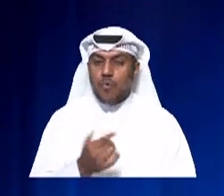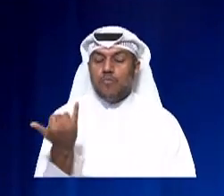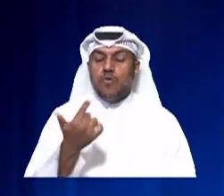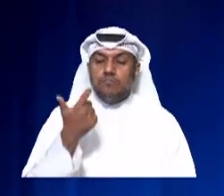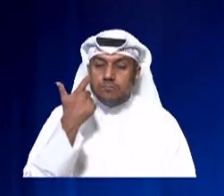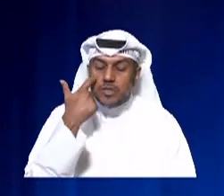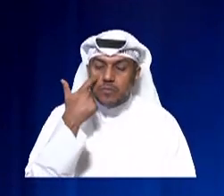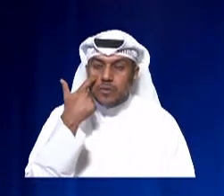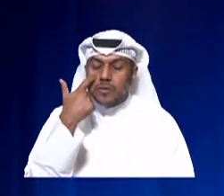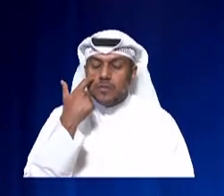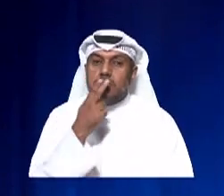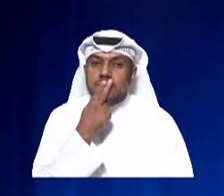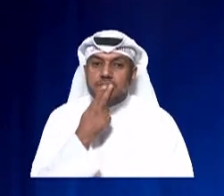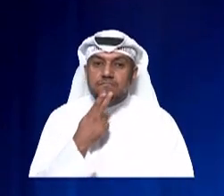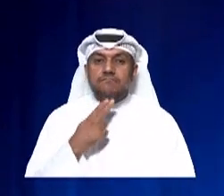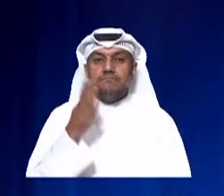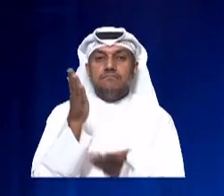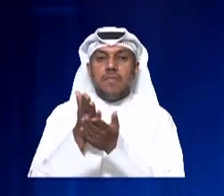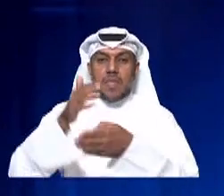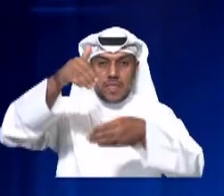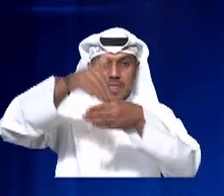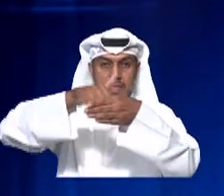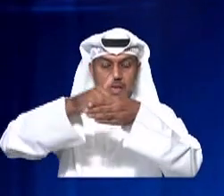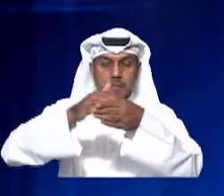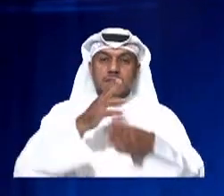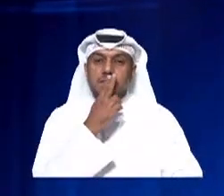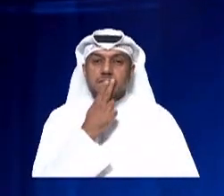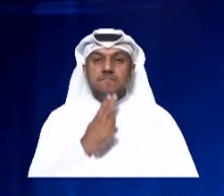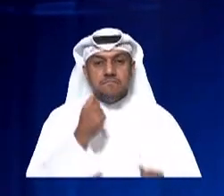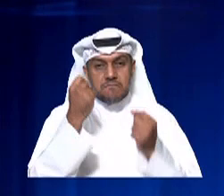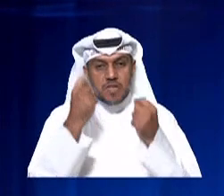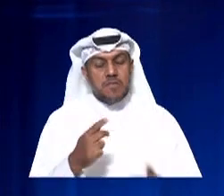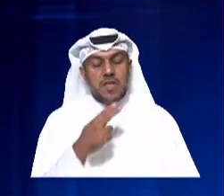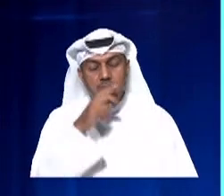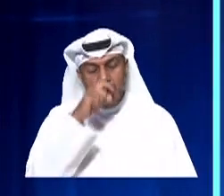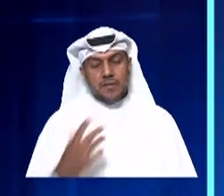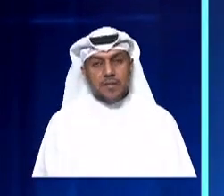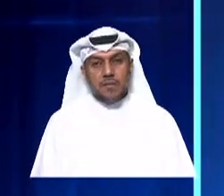ومتابعة وكيل وزارة الداخلية الفريق أنور البرجس،